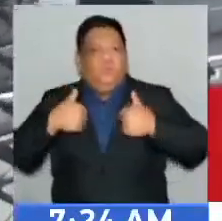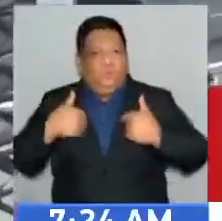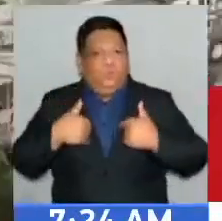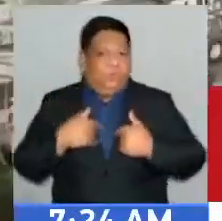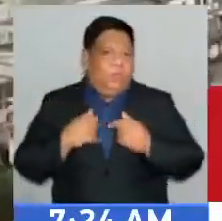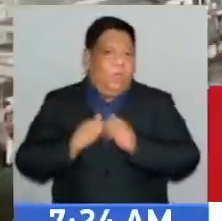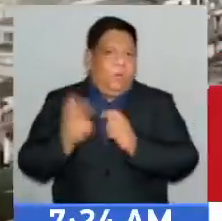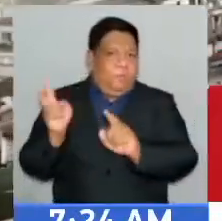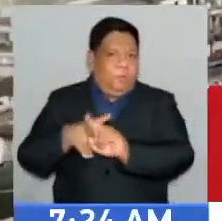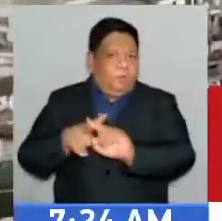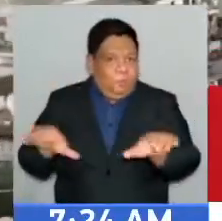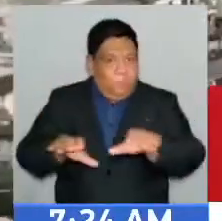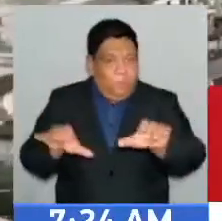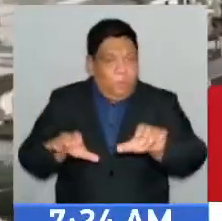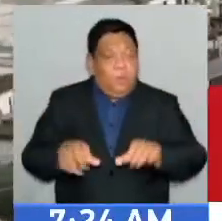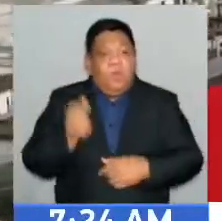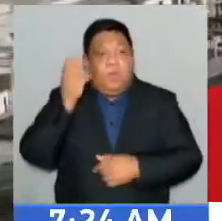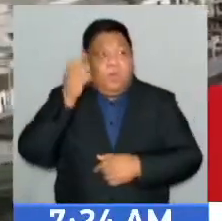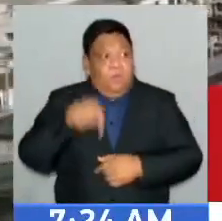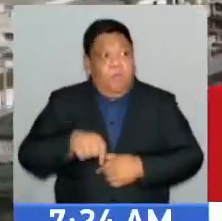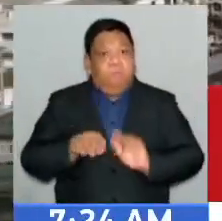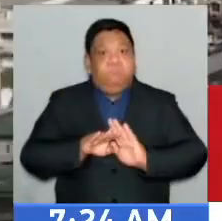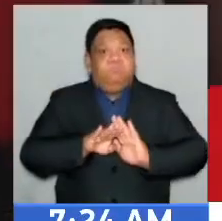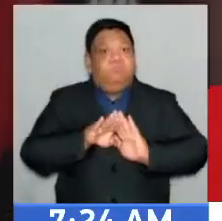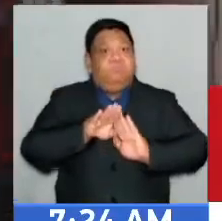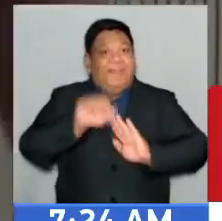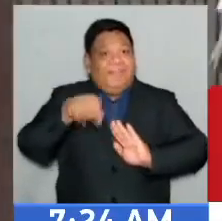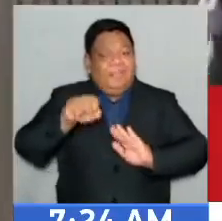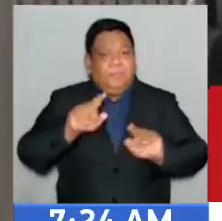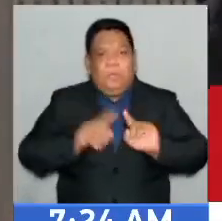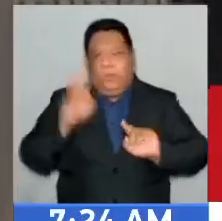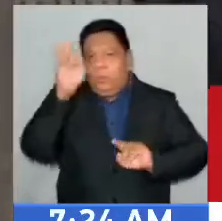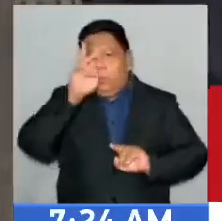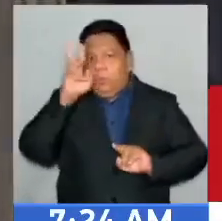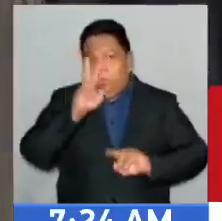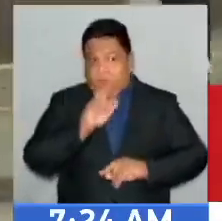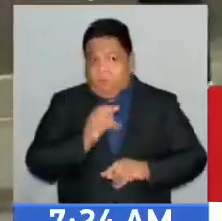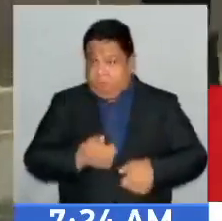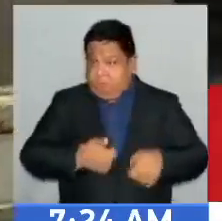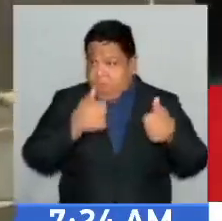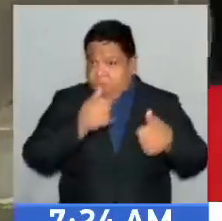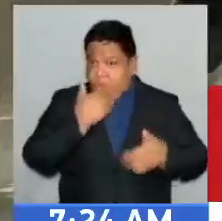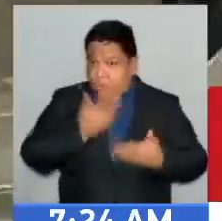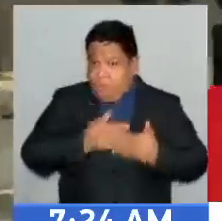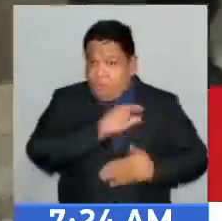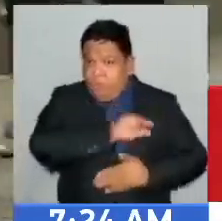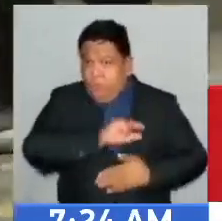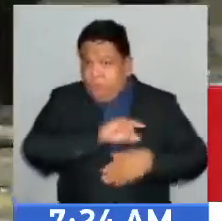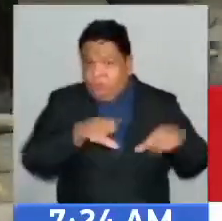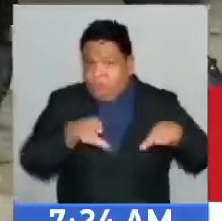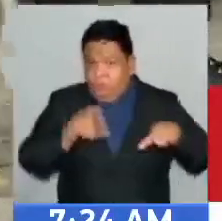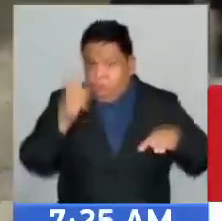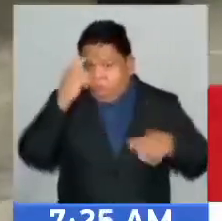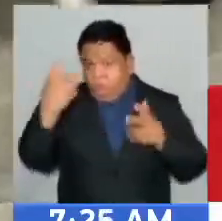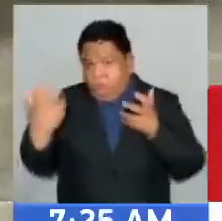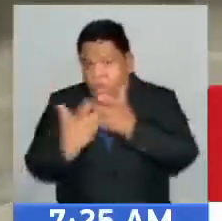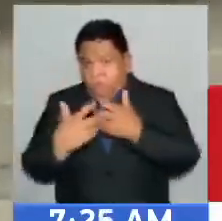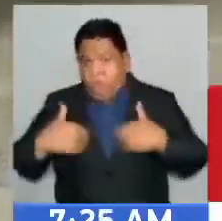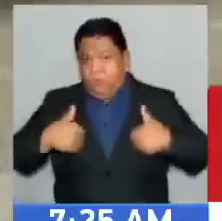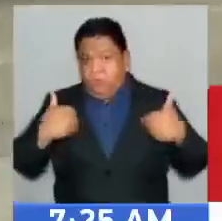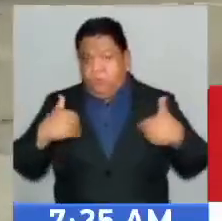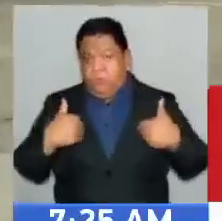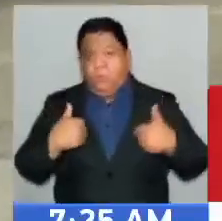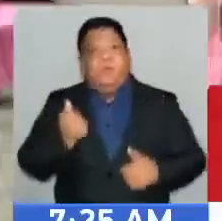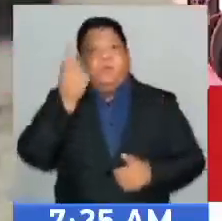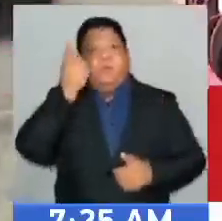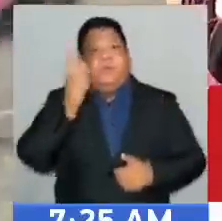bansa, alalahanin pa rin daw ang kalidad ng trabaho para sa mga kabataan. Mahigit 60% daw ng mga edad 15 to